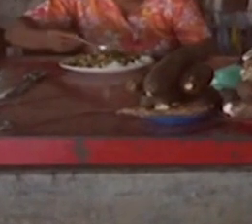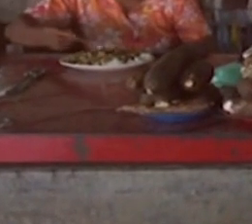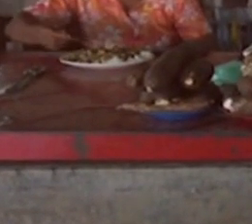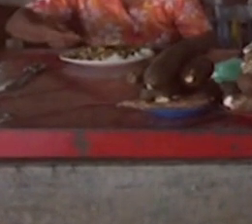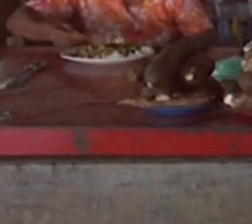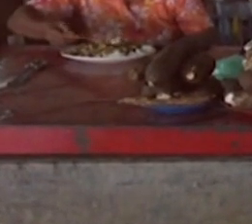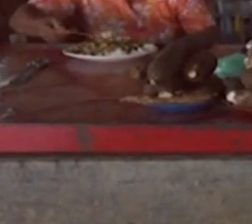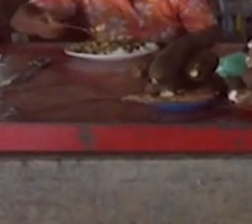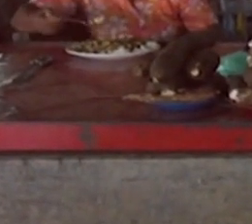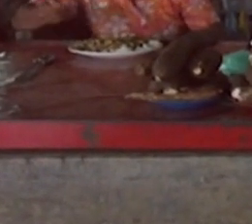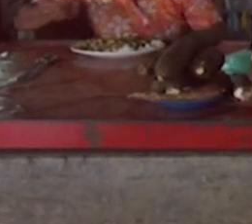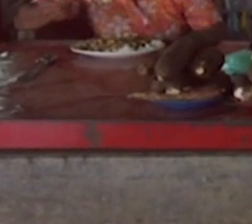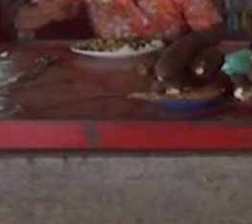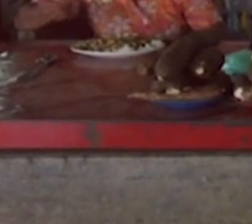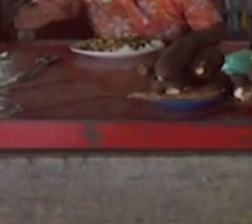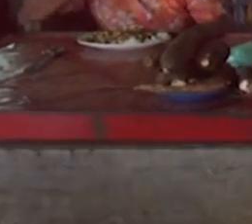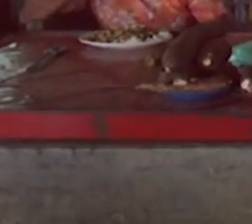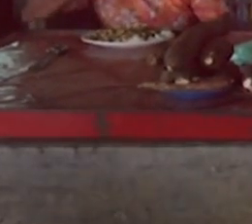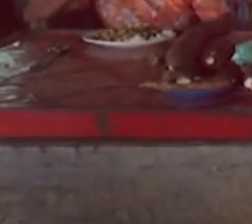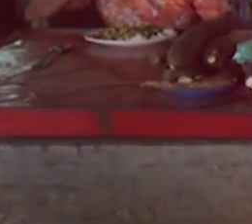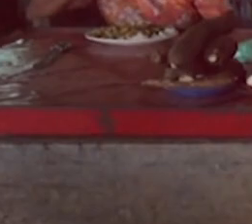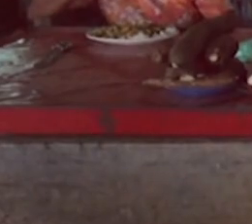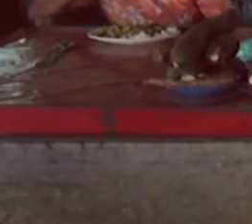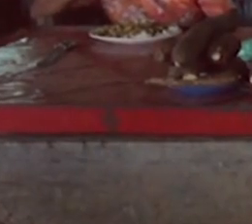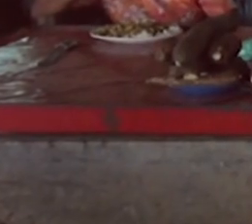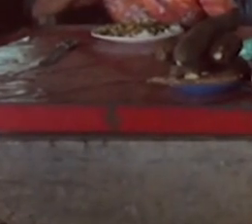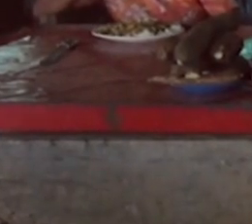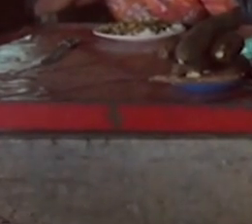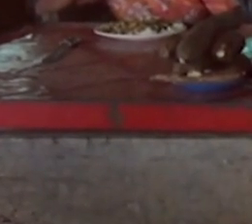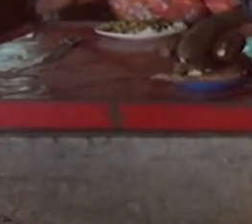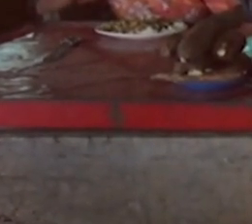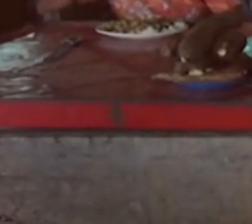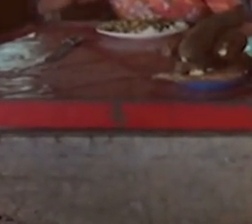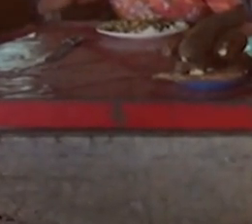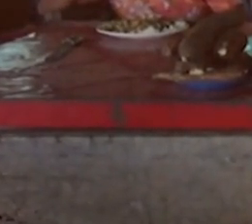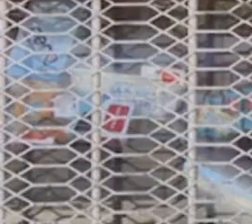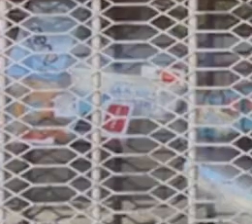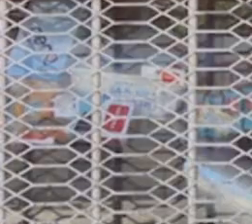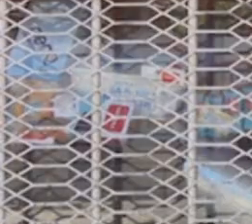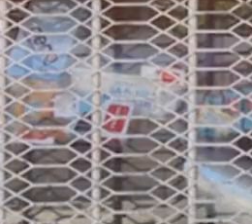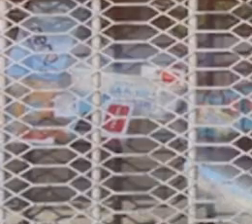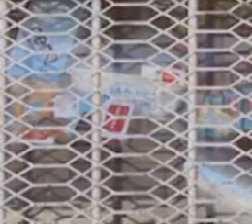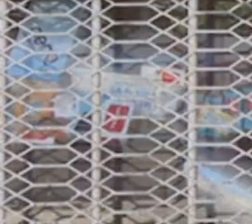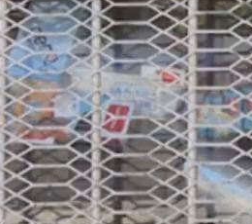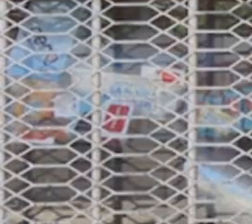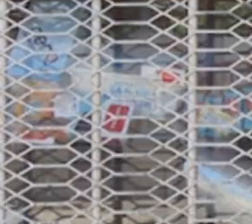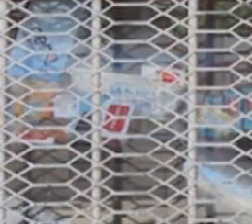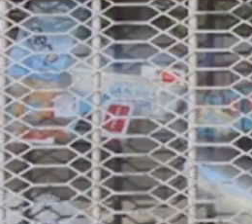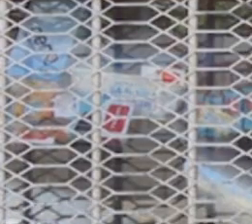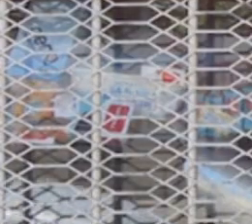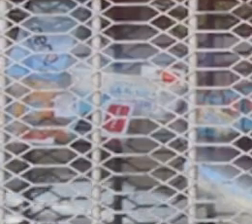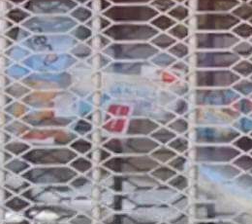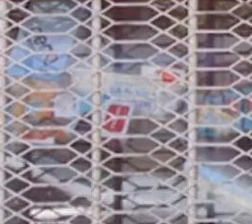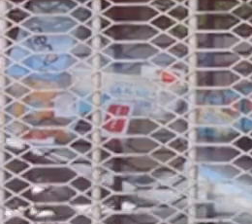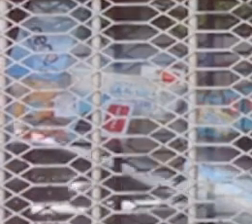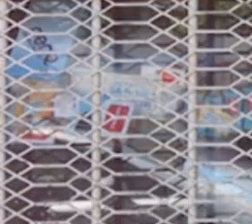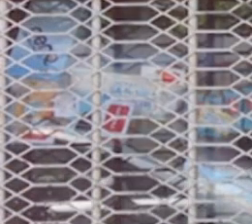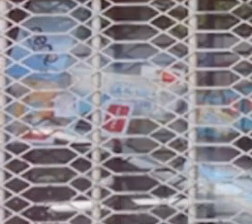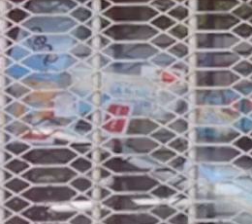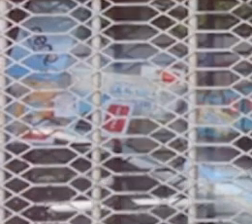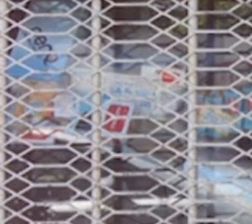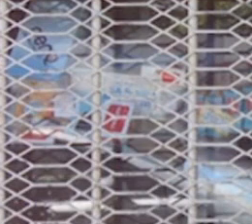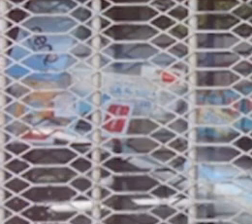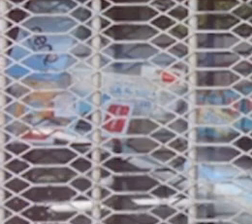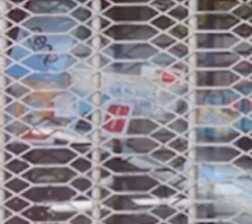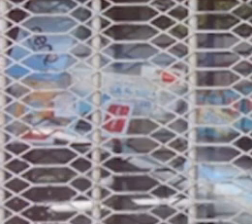नाम ललेश नारायण है। हम रेडियो पीजी 2 सुनता है, रेडियो पीजी का इसके लड़का। जी हाँ, मैं ताबुआ शहर से बोल रहा हूँ। मेरा नाम